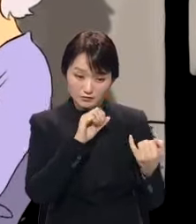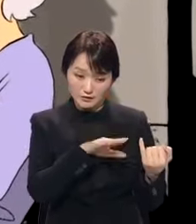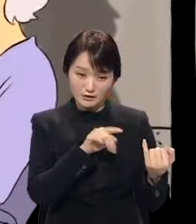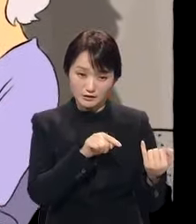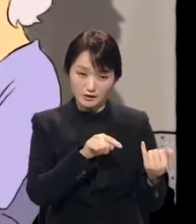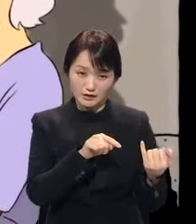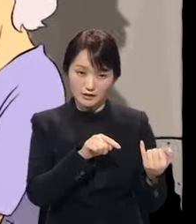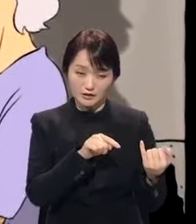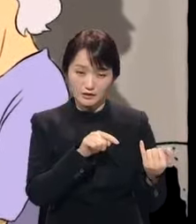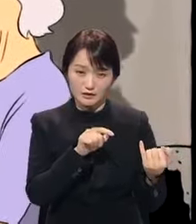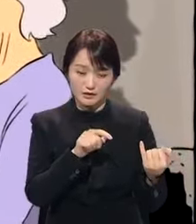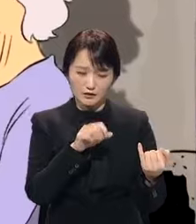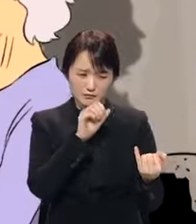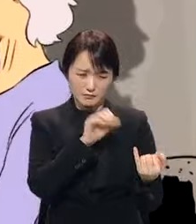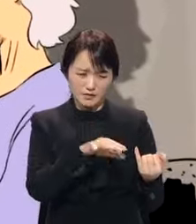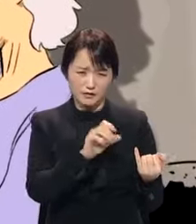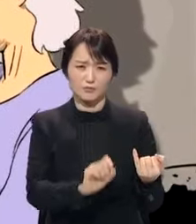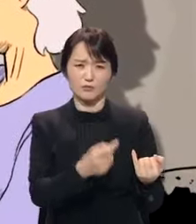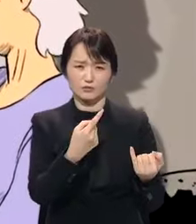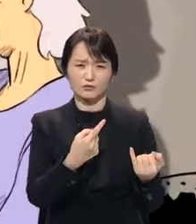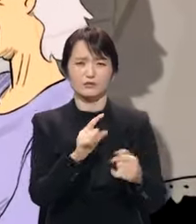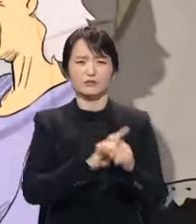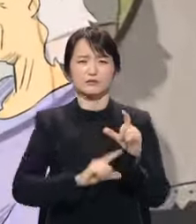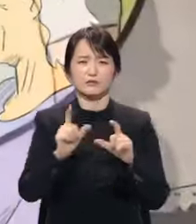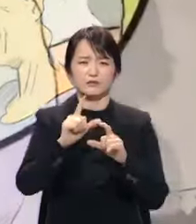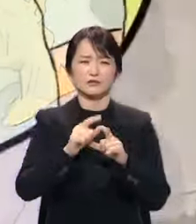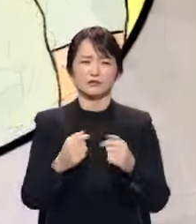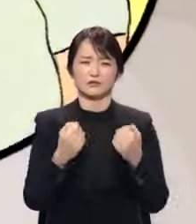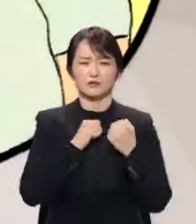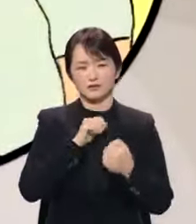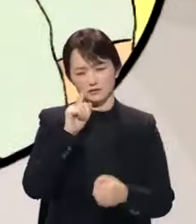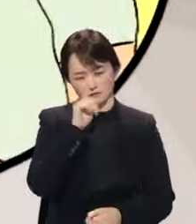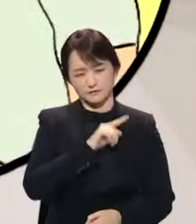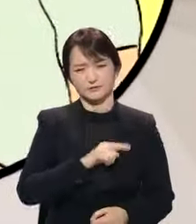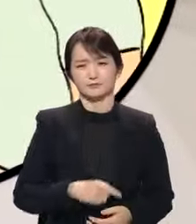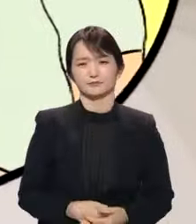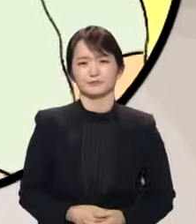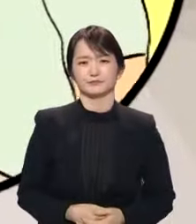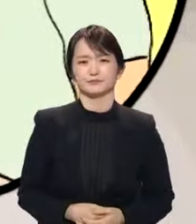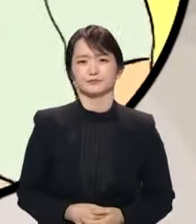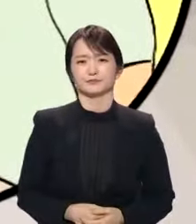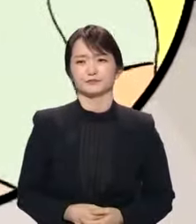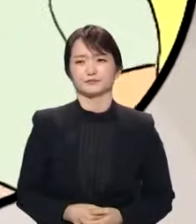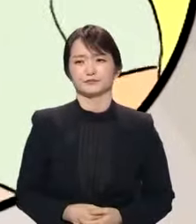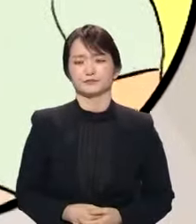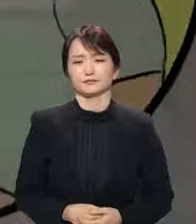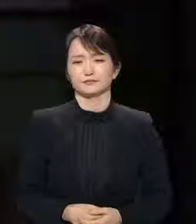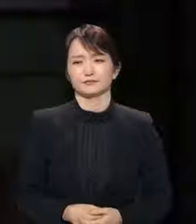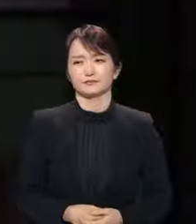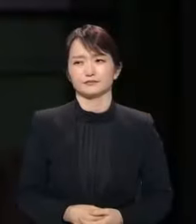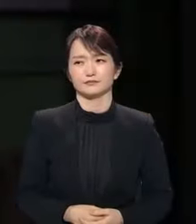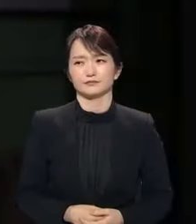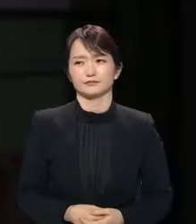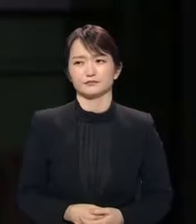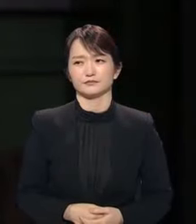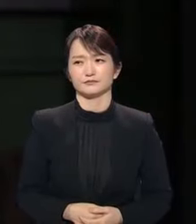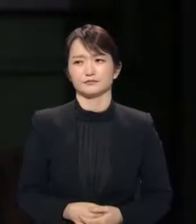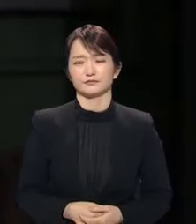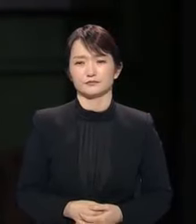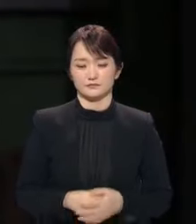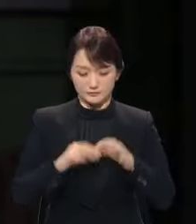식구들 있을 때만큼은 정말 해서는 안 되는 말인 것 같습니다. 아, 자 우리 가족 여러분들 뭐라고 하시나요? 네, 일단 K스타님 자신이 더 잘